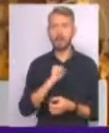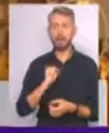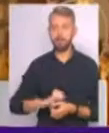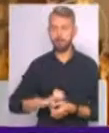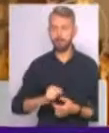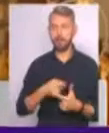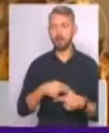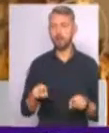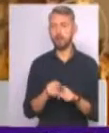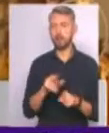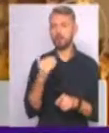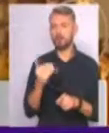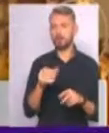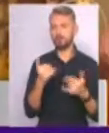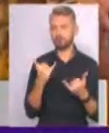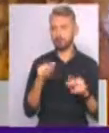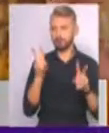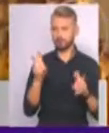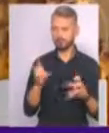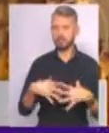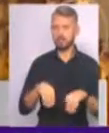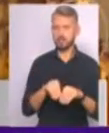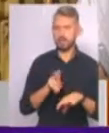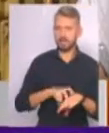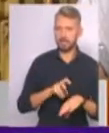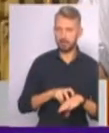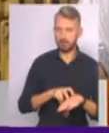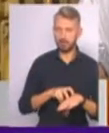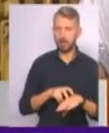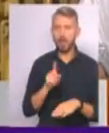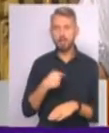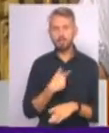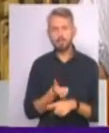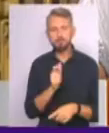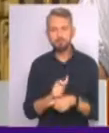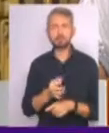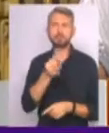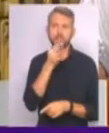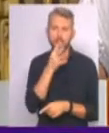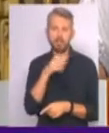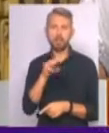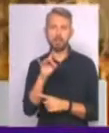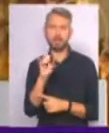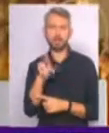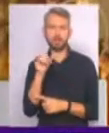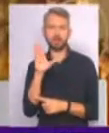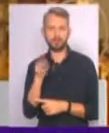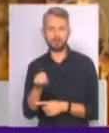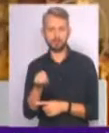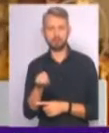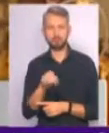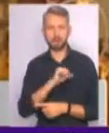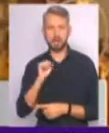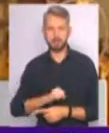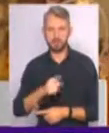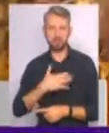так, як вас зараз прийнято називати, сімейний лікар. Але мені більше до вподоби все-таки терапевт. На мій погляд, так, вам